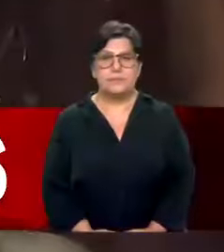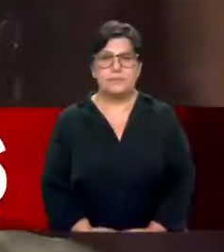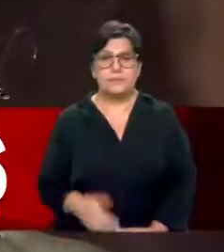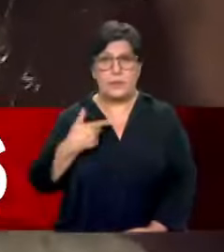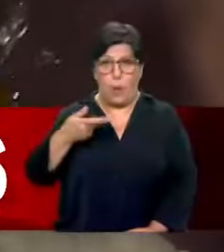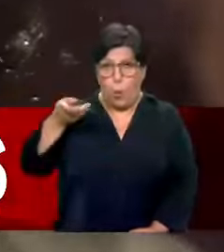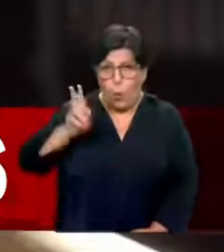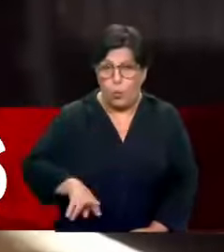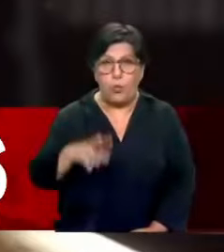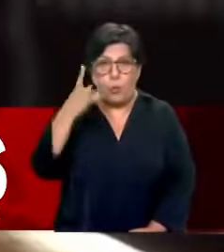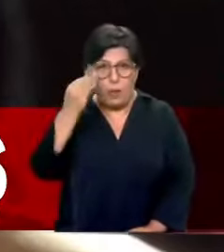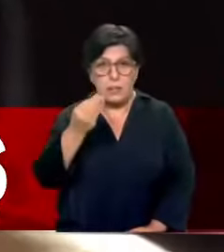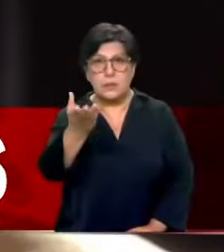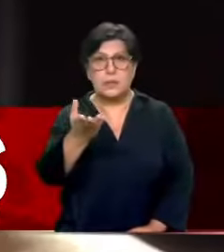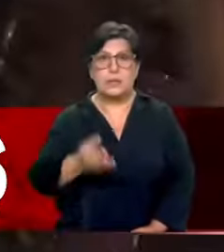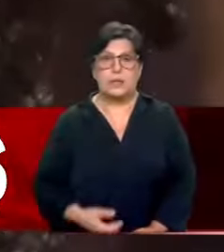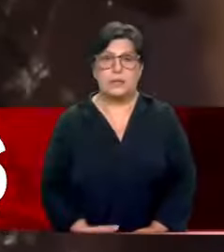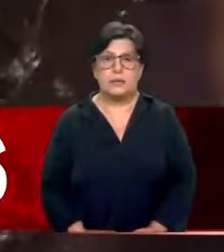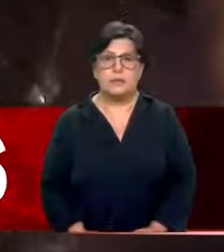Ölüyorum, anlasana.